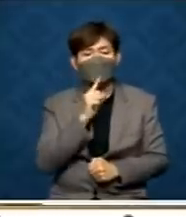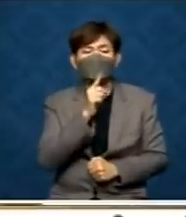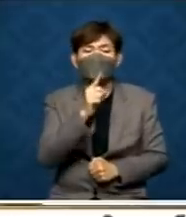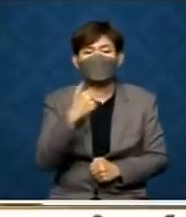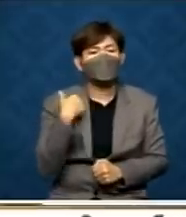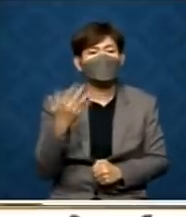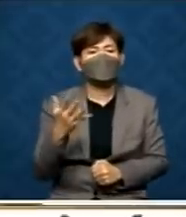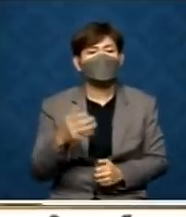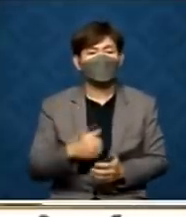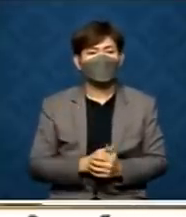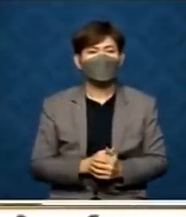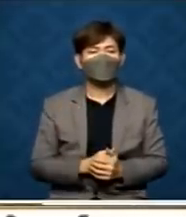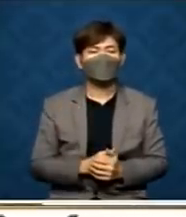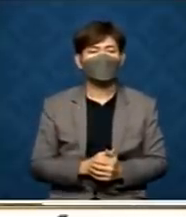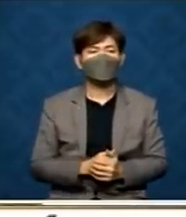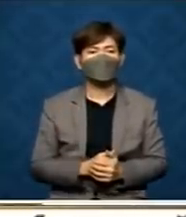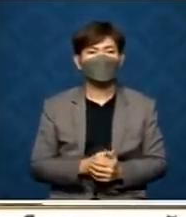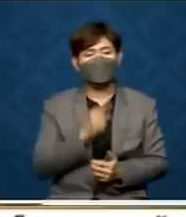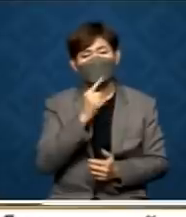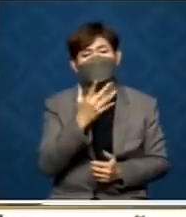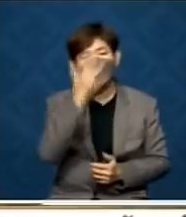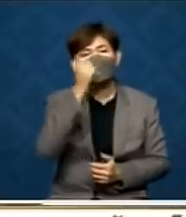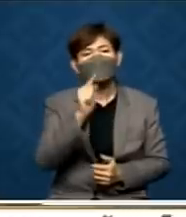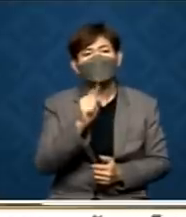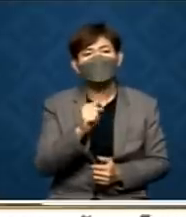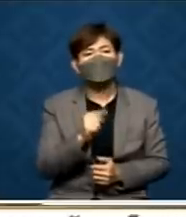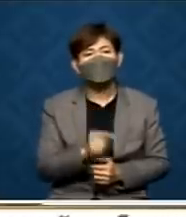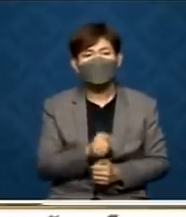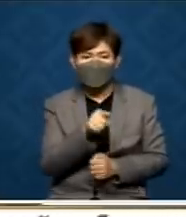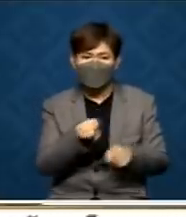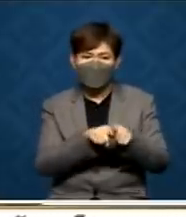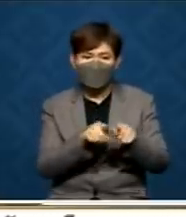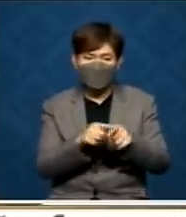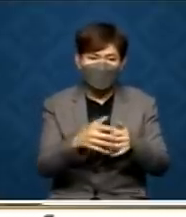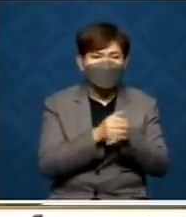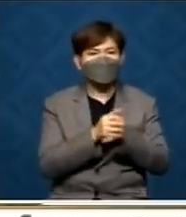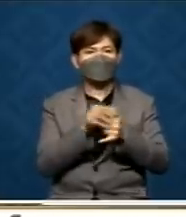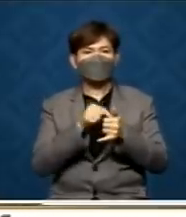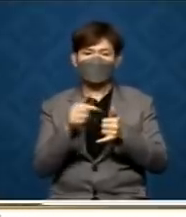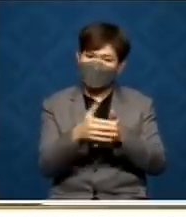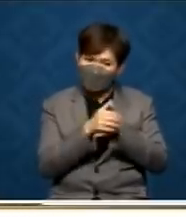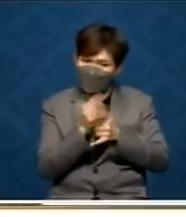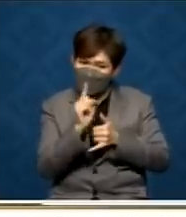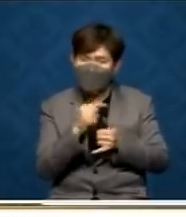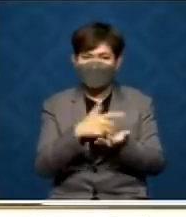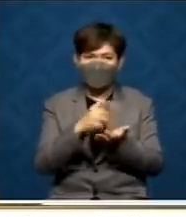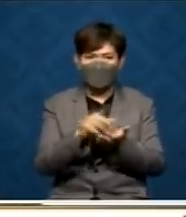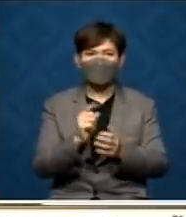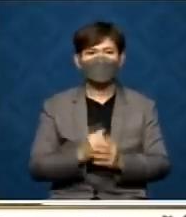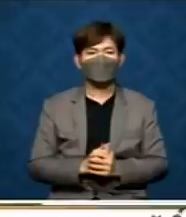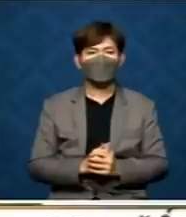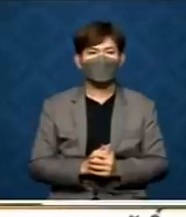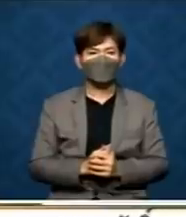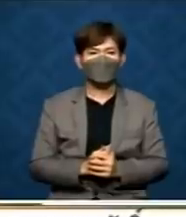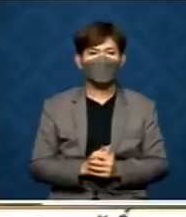เหรอเต็มที่ไม่บนเพราะอะไรคุณเป็นเอาเข้าไปตัวประกันเฉยๆตัวประกันอะไรฟังต่อไปผมจะบอก